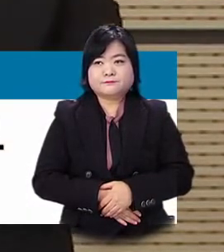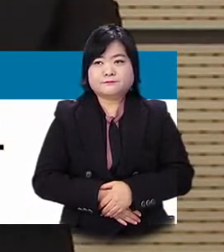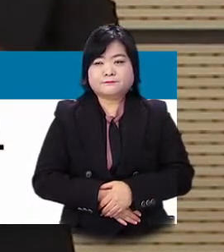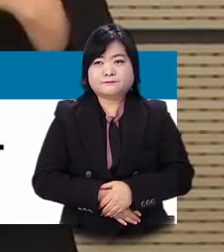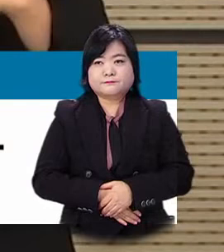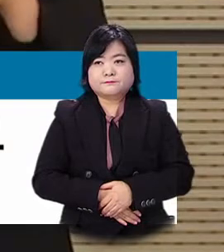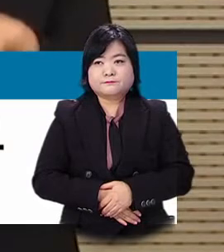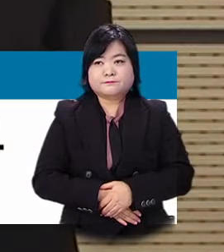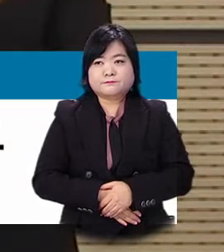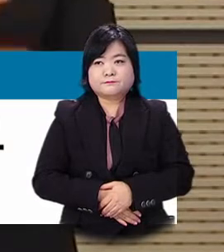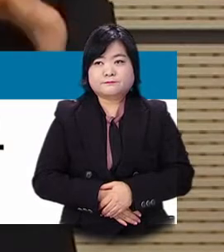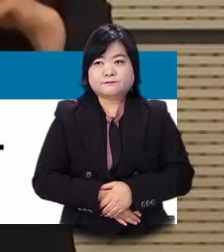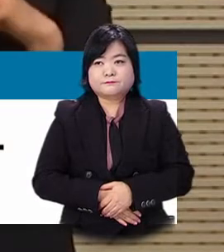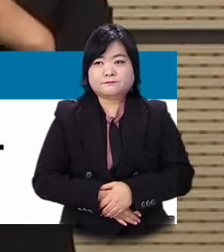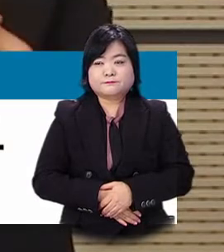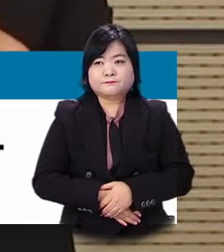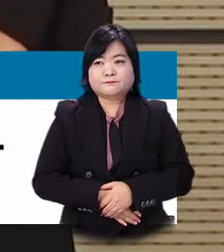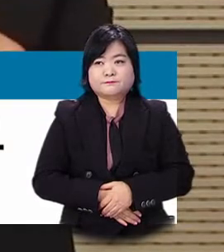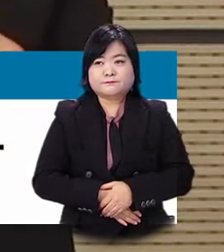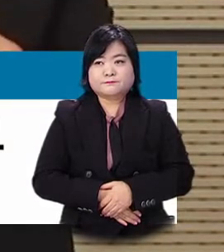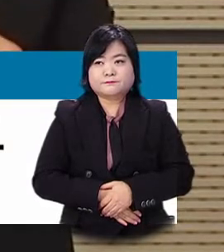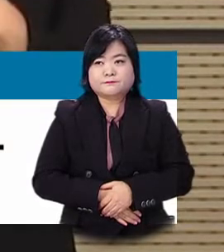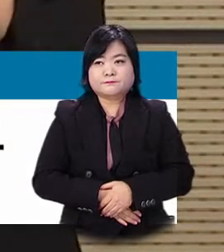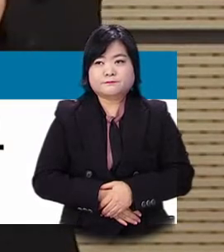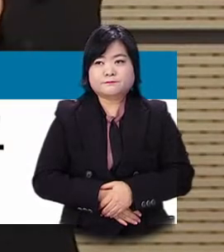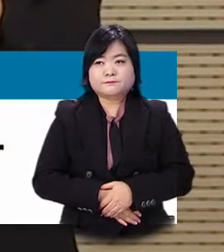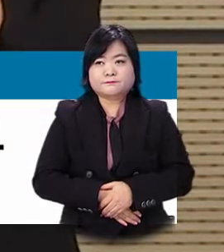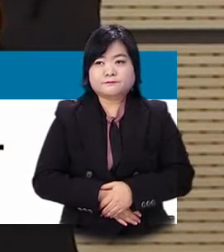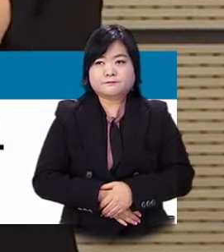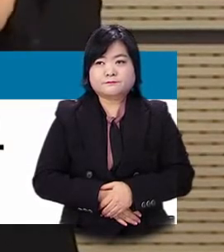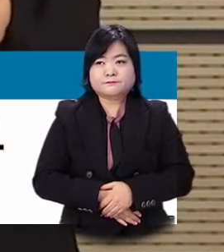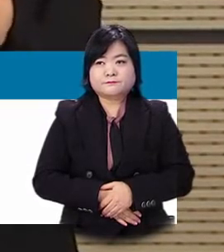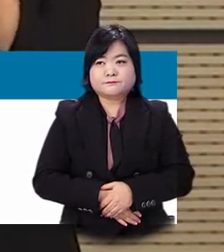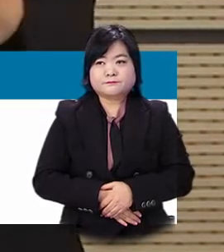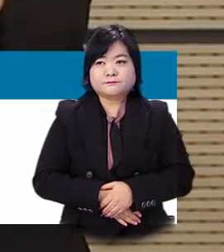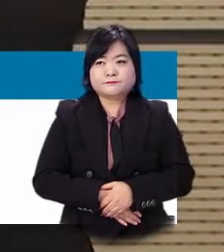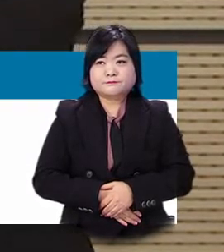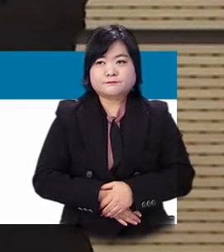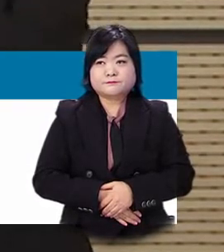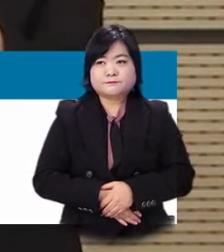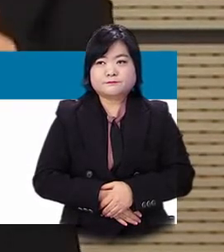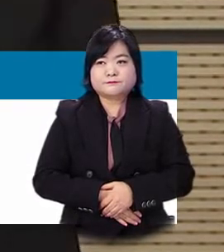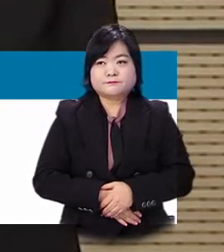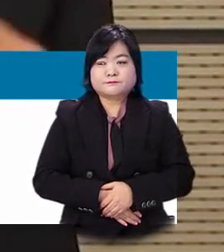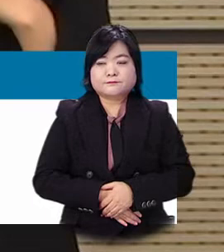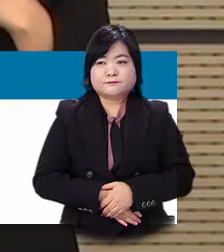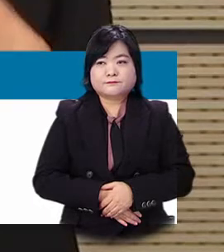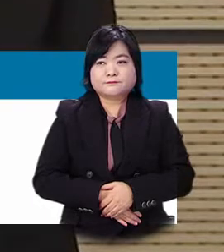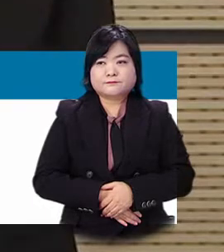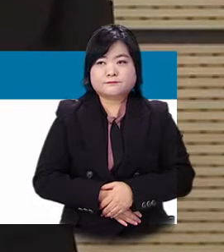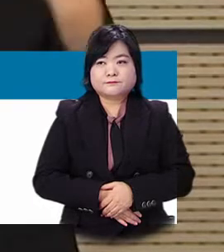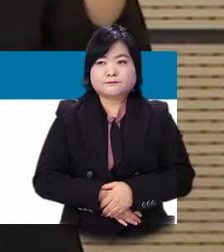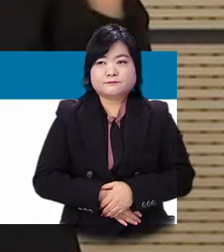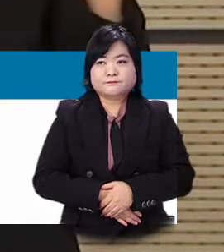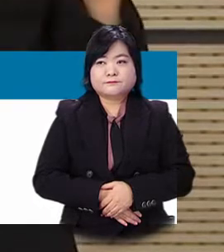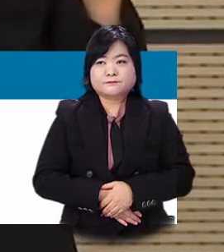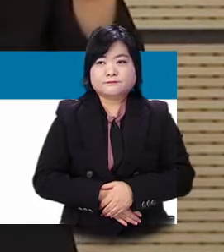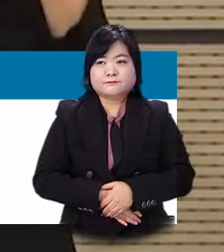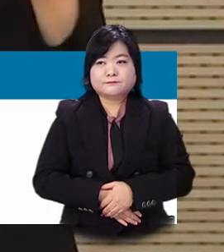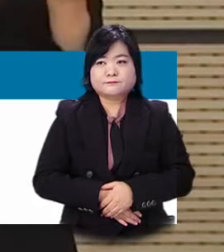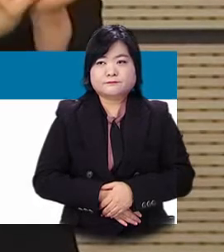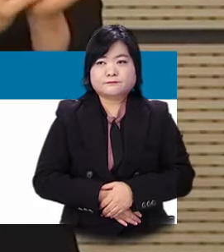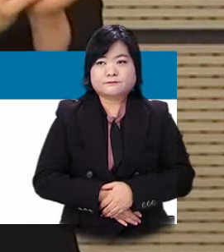이런 말부터는 간병 전담병원까지 확대하도록 하겠습니다. 연령 기준도 현행은 65세로 되어